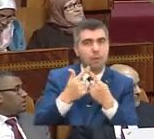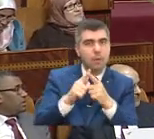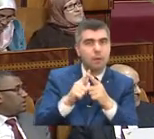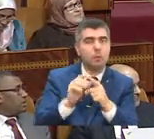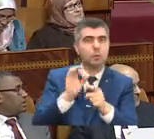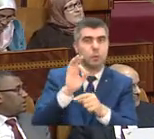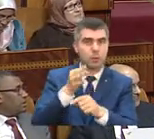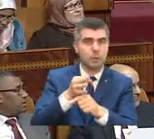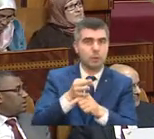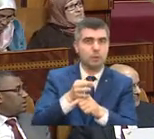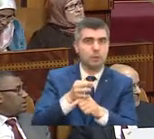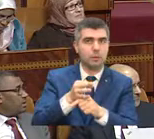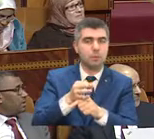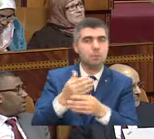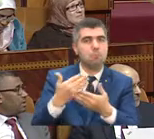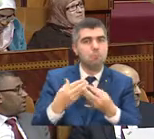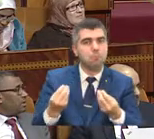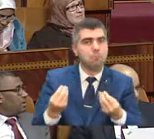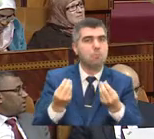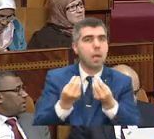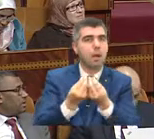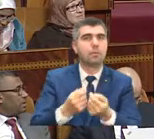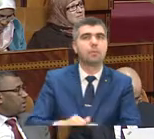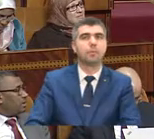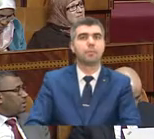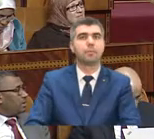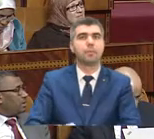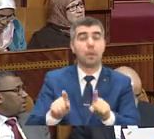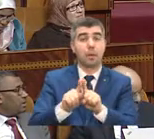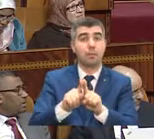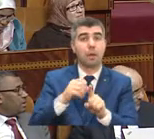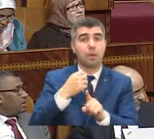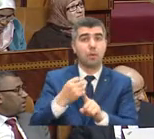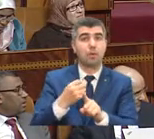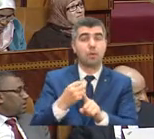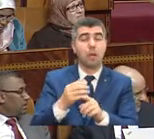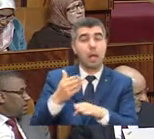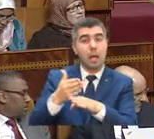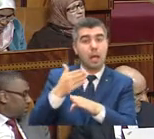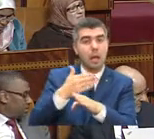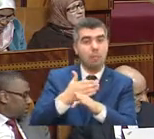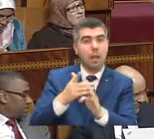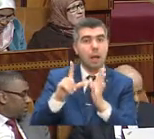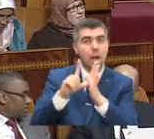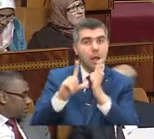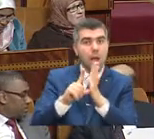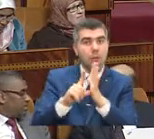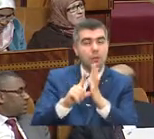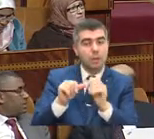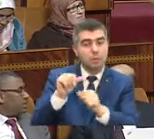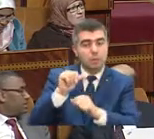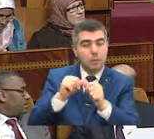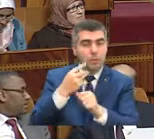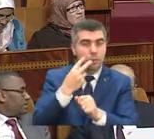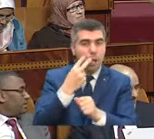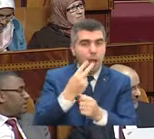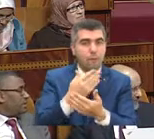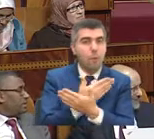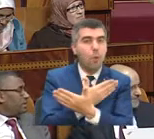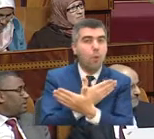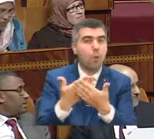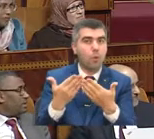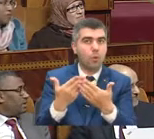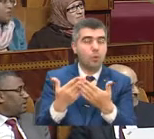الاخوان في الاراء ديالهم، ولكن هذا دليل اننا قبل ما نصادقوا على القوانين نراجعوها مزيان ونعرفوا العواقب ديالها، لان